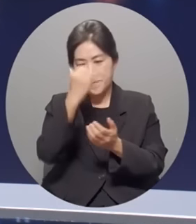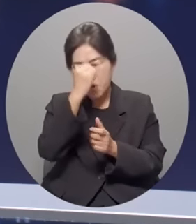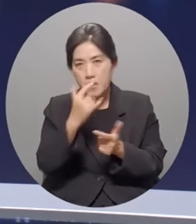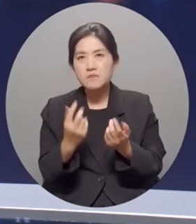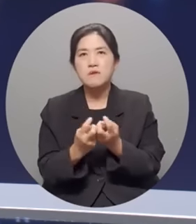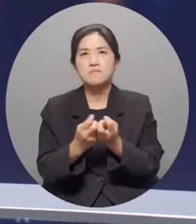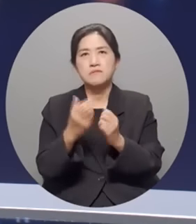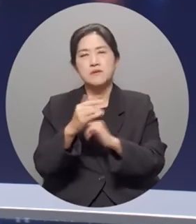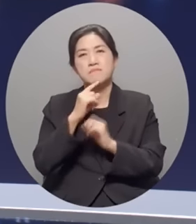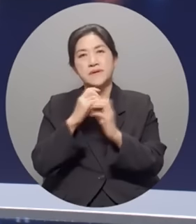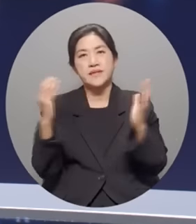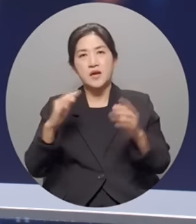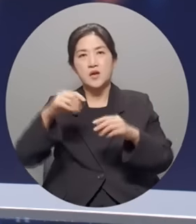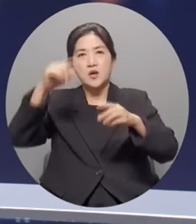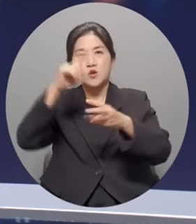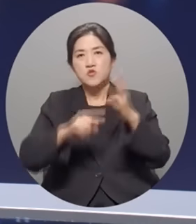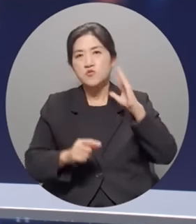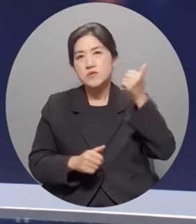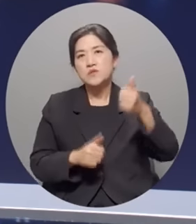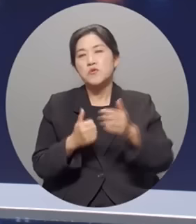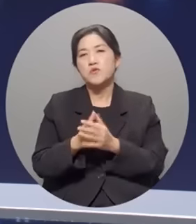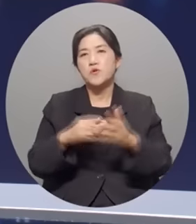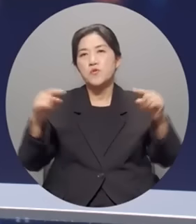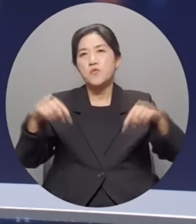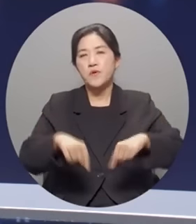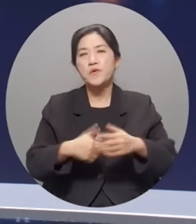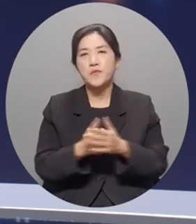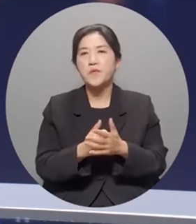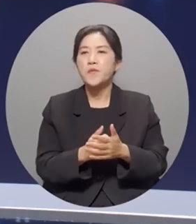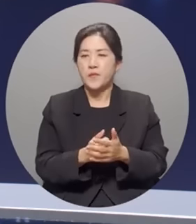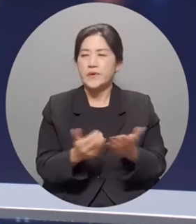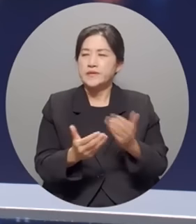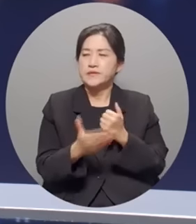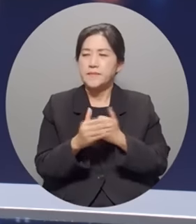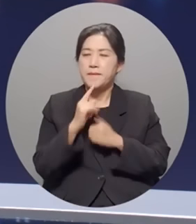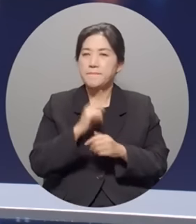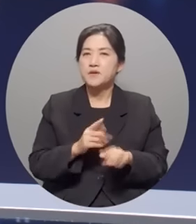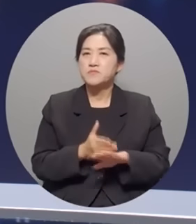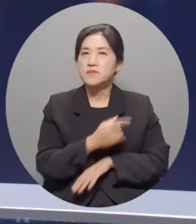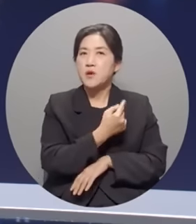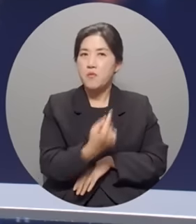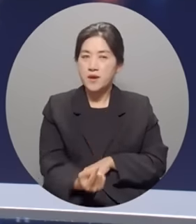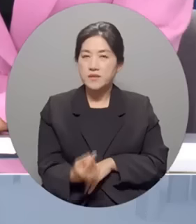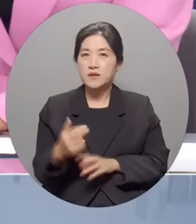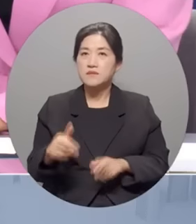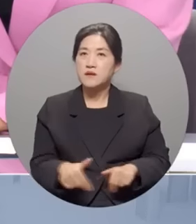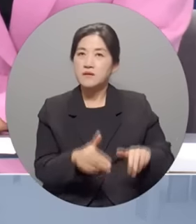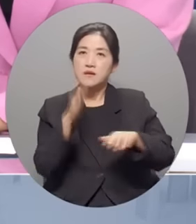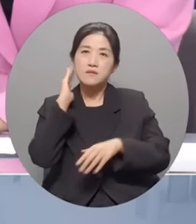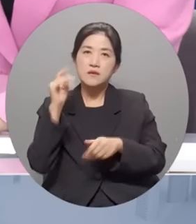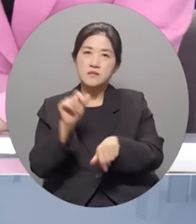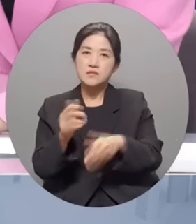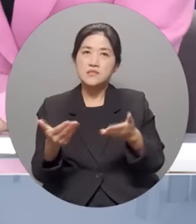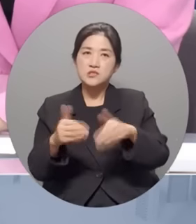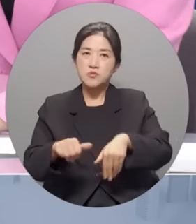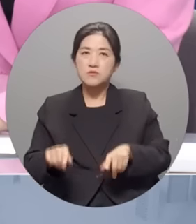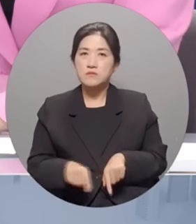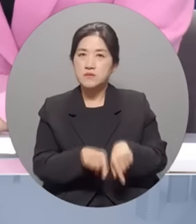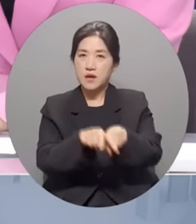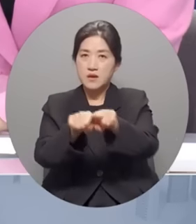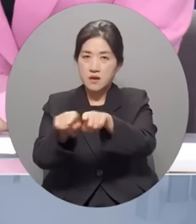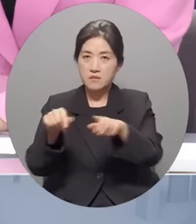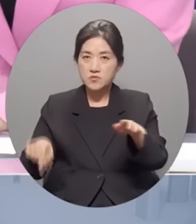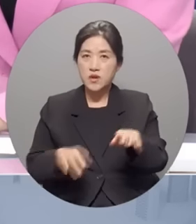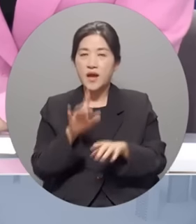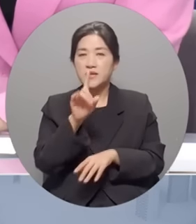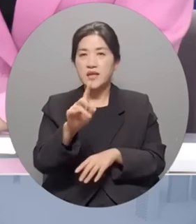대통령은 외교 일정을 이후로 약속 장소에 조금 늦게 도착했는데요 산책 되는 대통령실 직원들도 동행을 했는데 이중